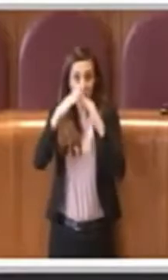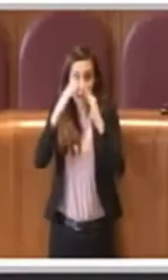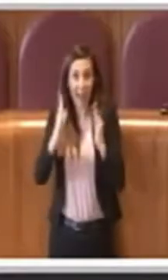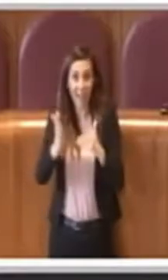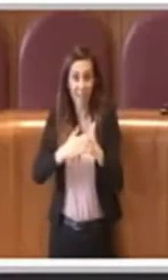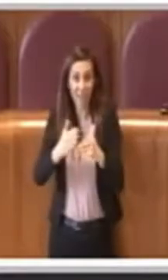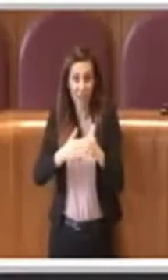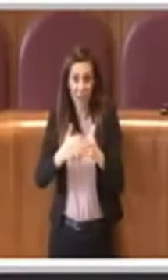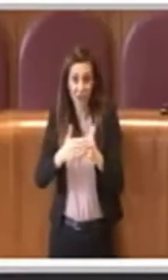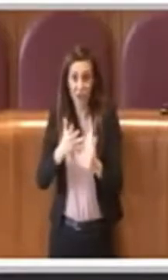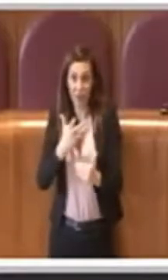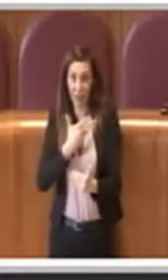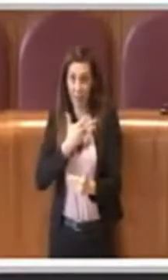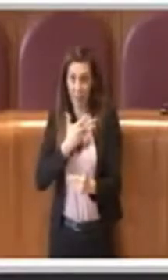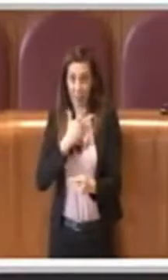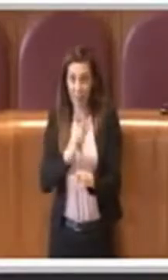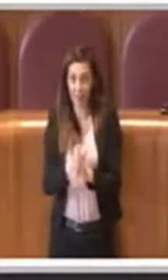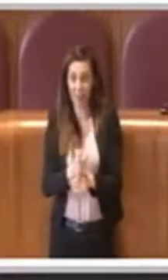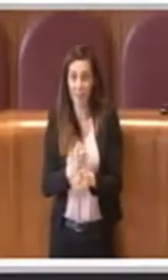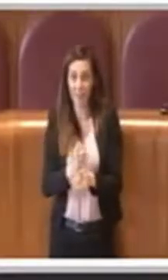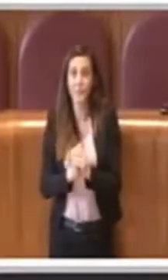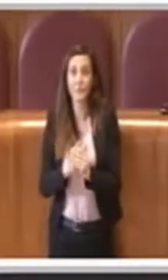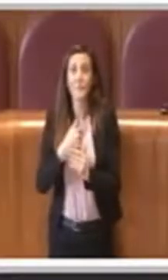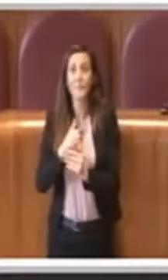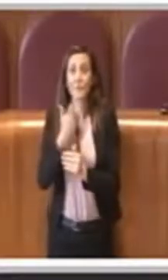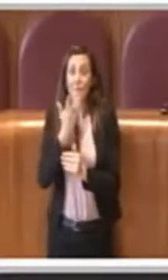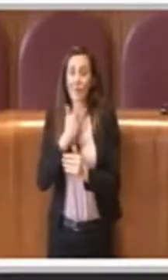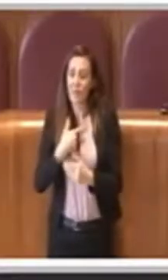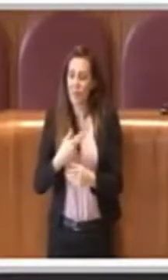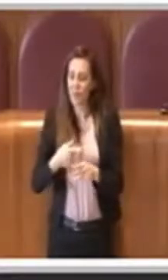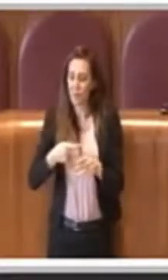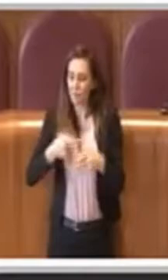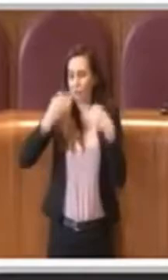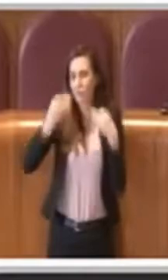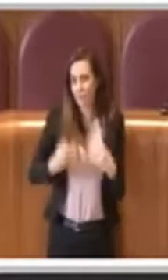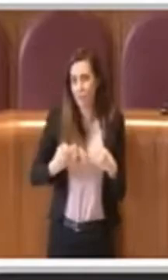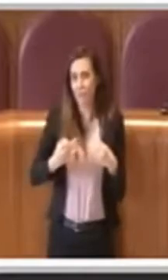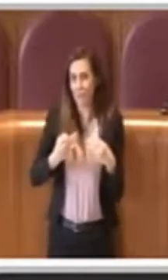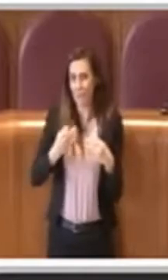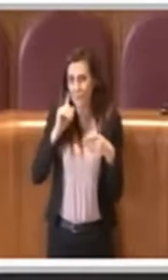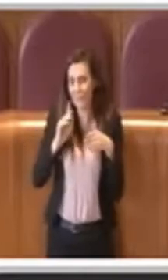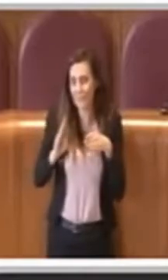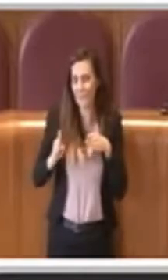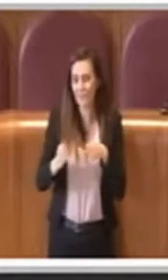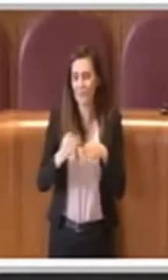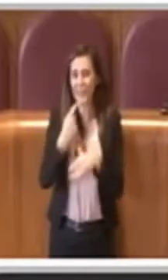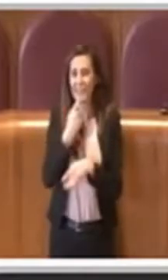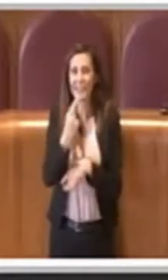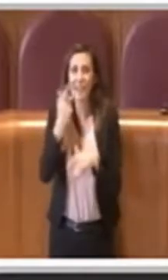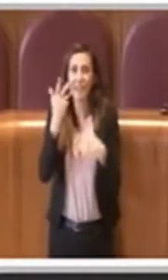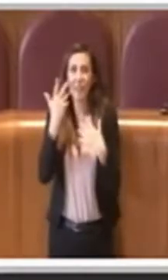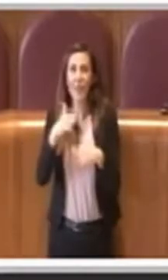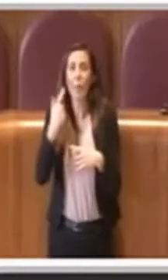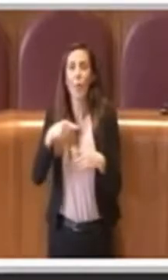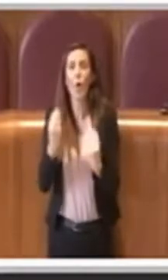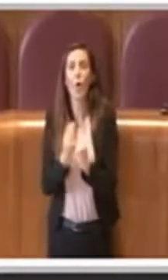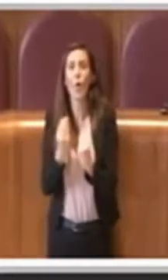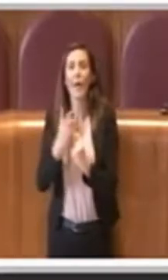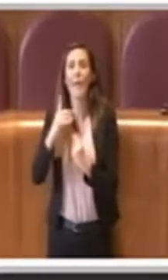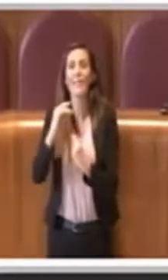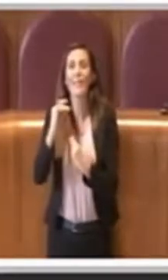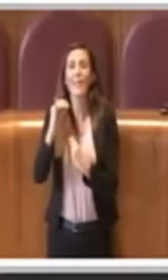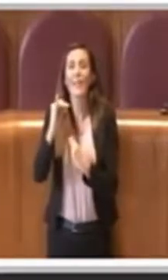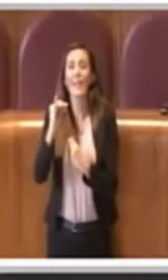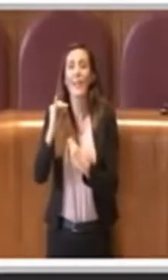Dunque, io volevo fare questa precisazione. Poi, ecco, l'ha detto anche il collega